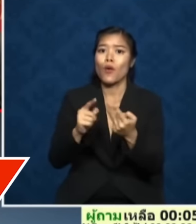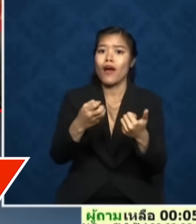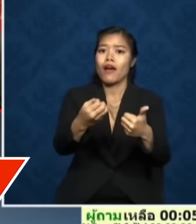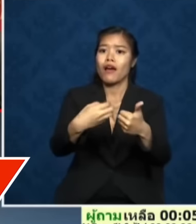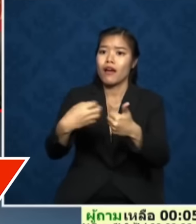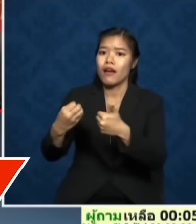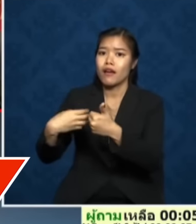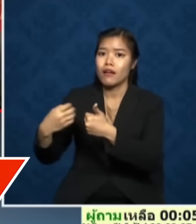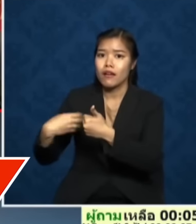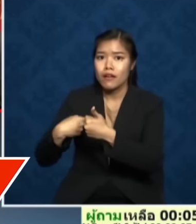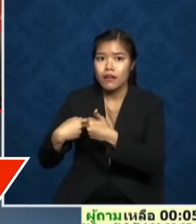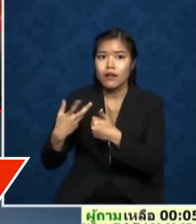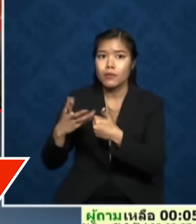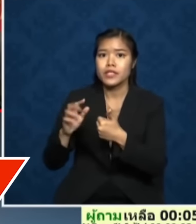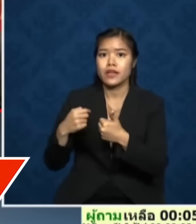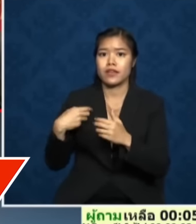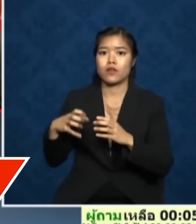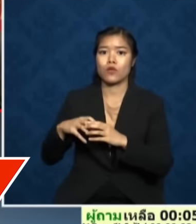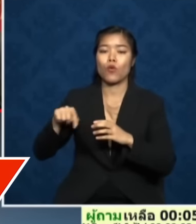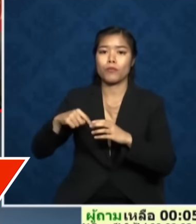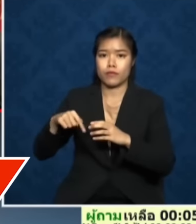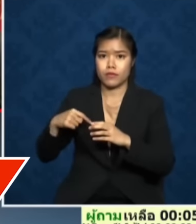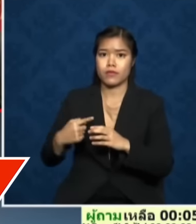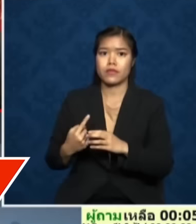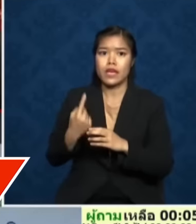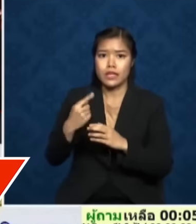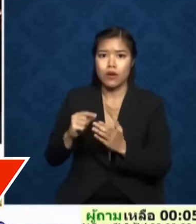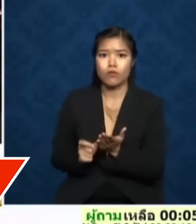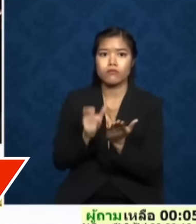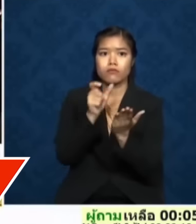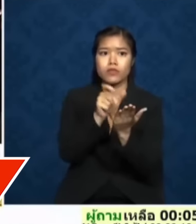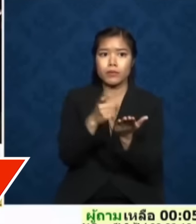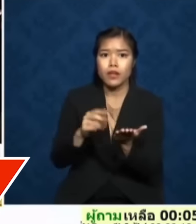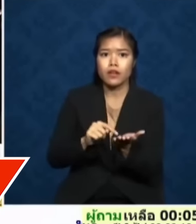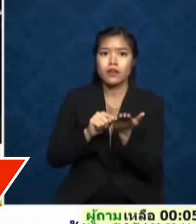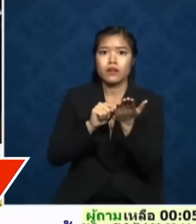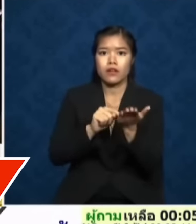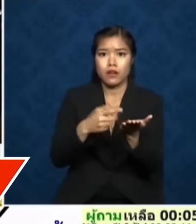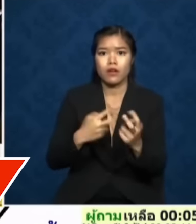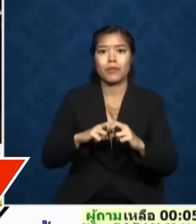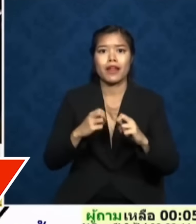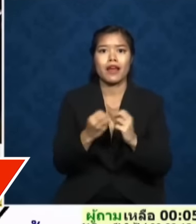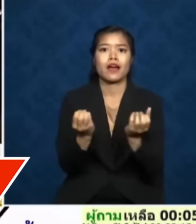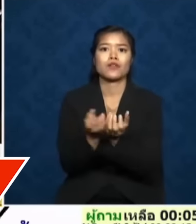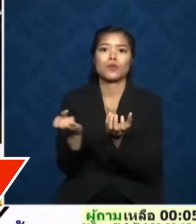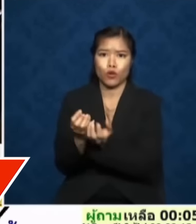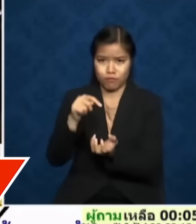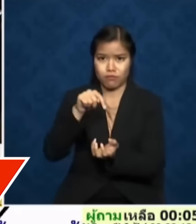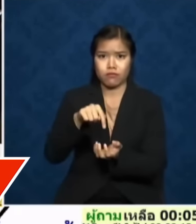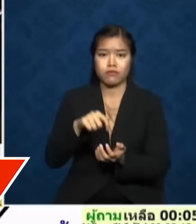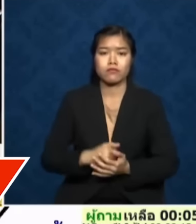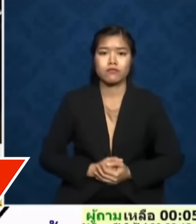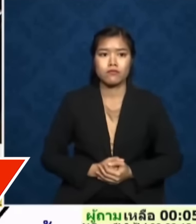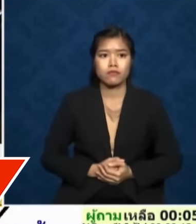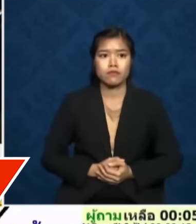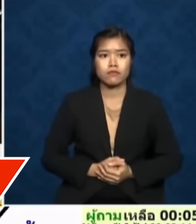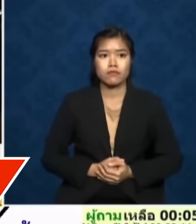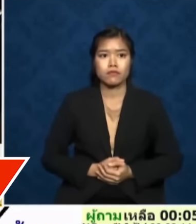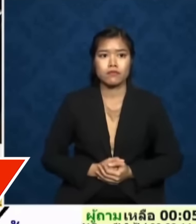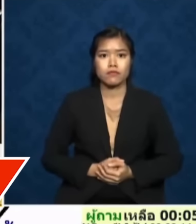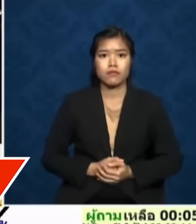จะรักษารัฐธรรมนูญ60ไว้เลยนะครับและเมื่อเสนอไปแล้วก็กลายเป็นประเด็นทางการเมืองขึ้นมานะครับเรื่องการ